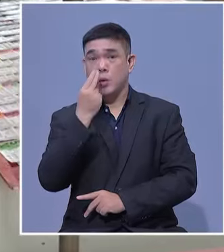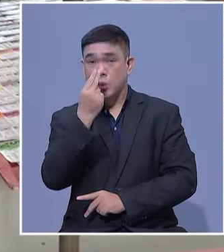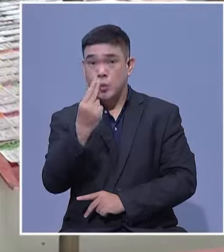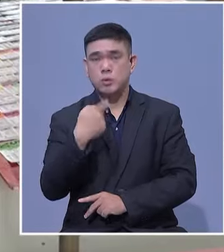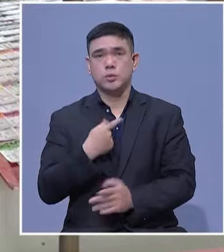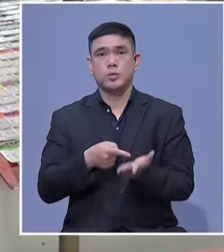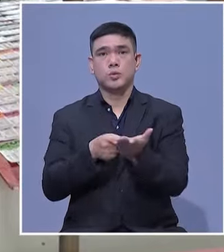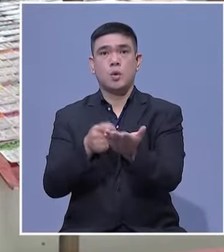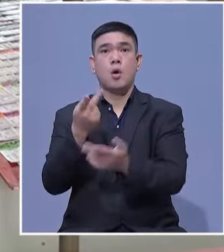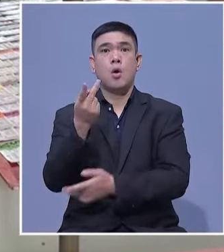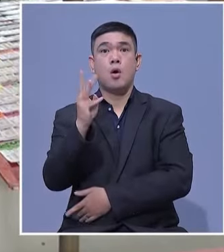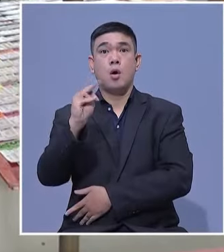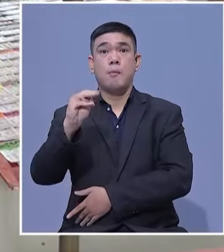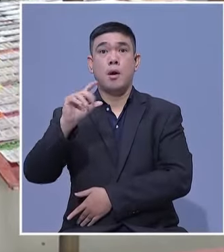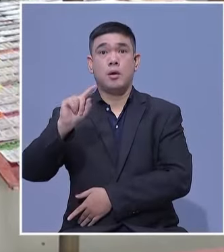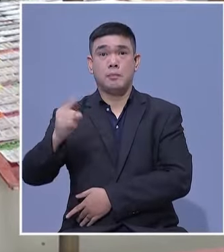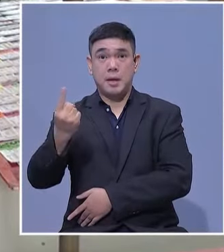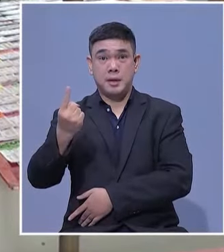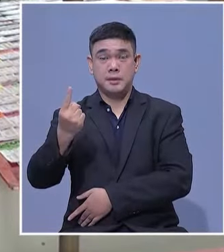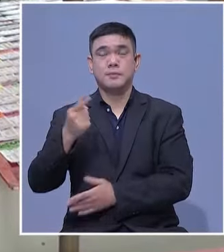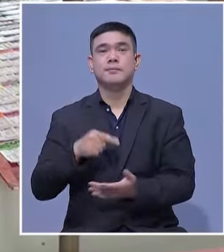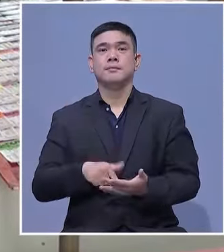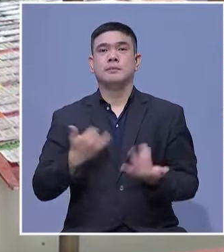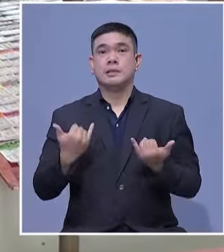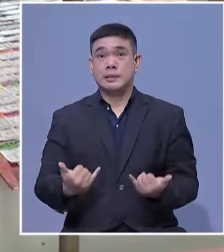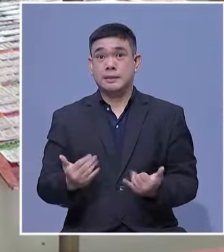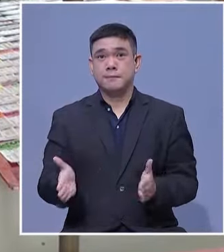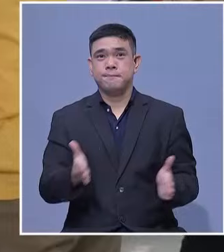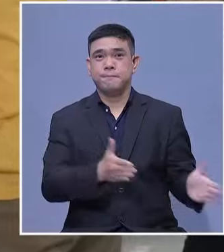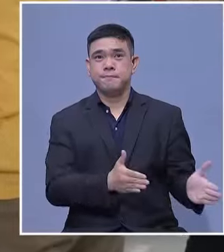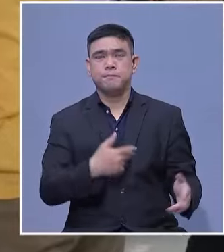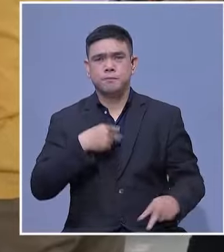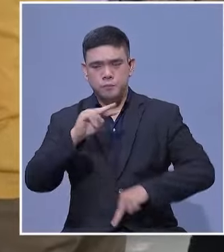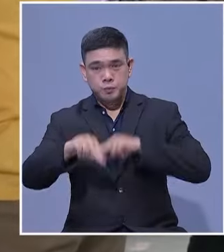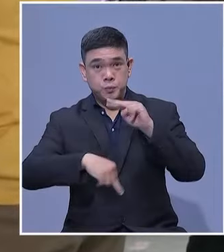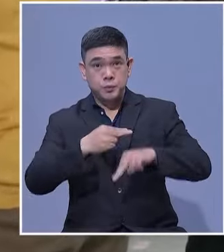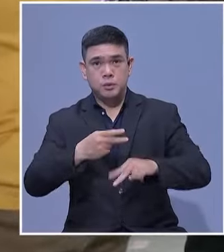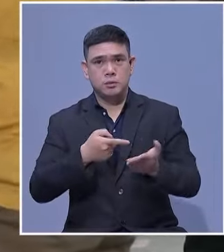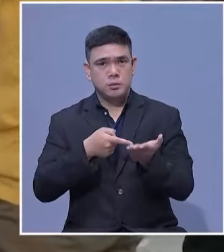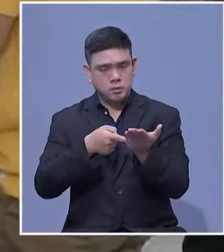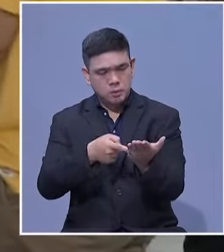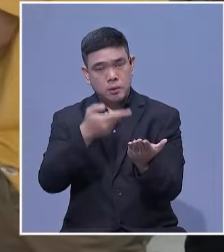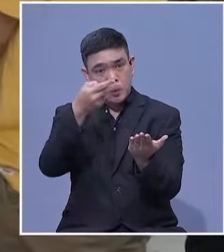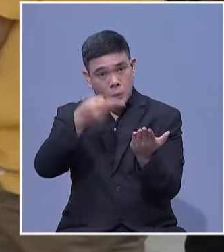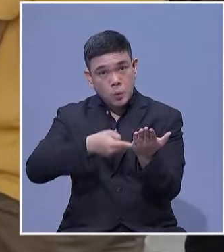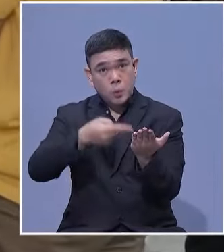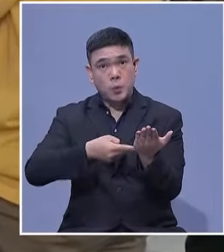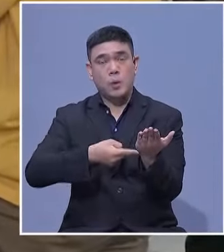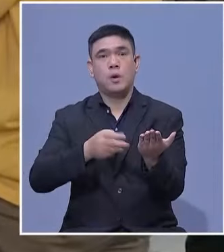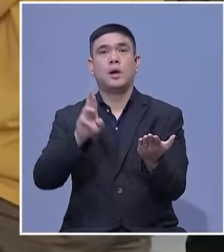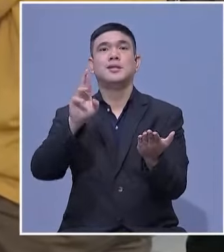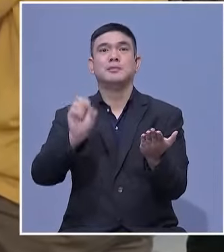คณะรัฐมนตรีของรัฐบาลชุดใหม่อีกครั้งนึงและจะต้องมีการพิจารณาข้อเสนอในขั้นของ